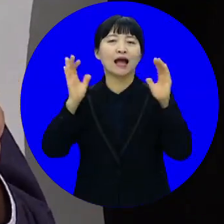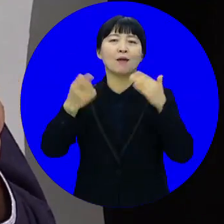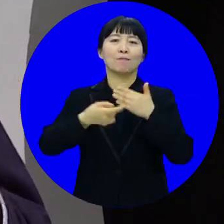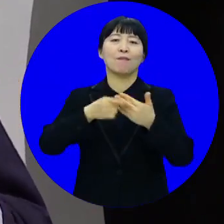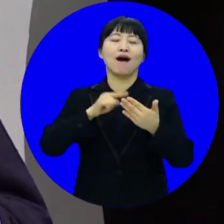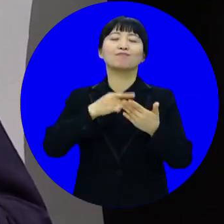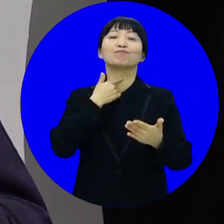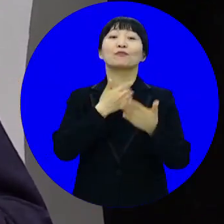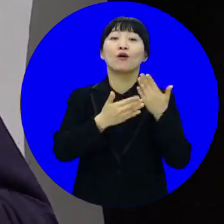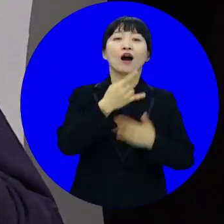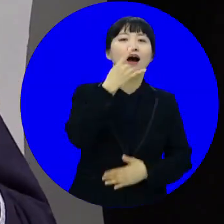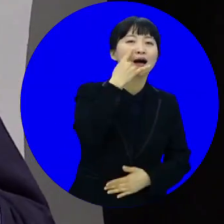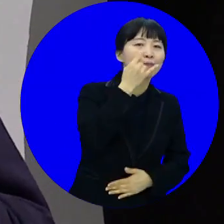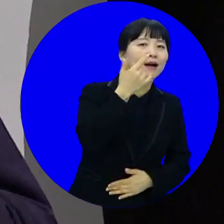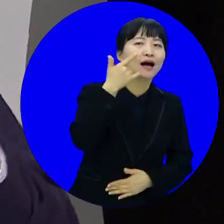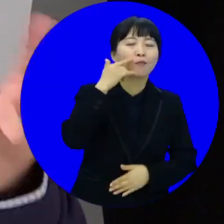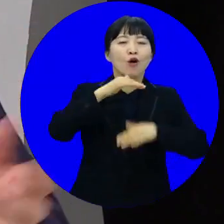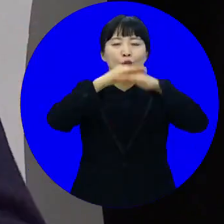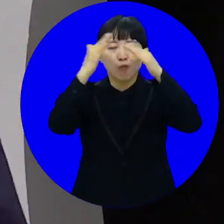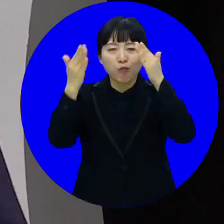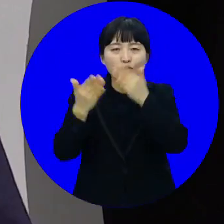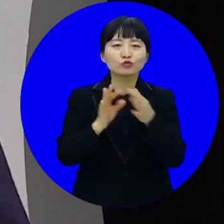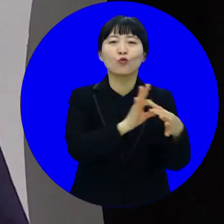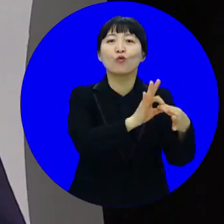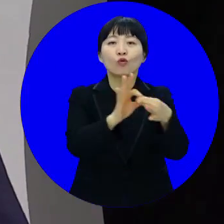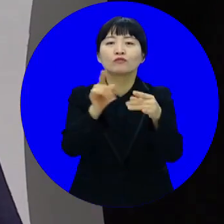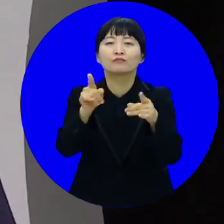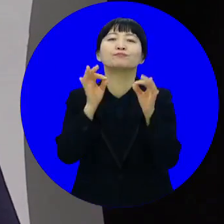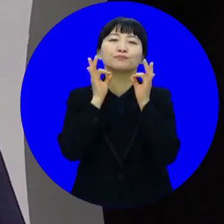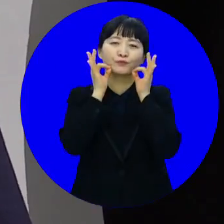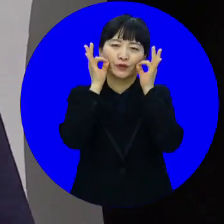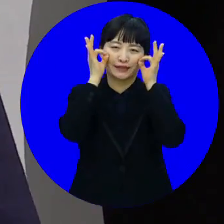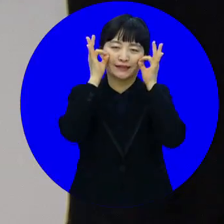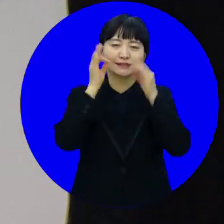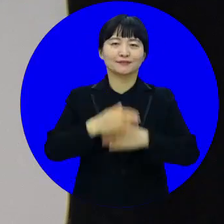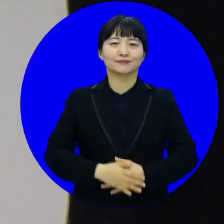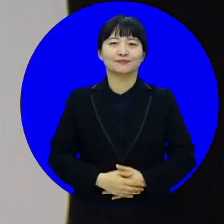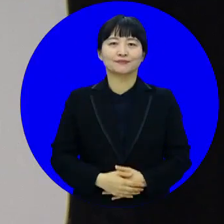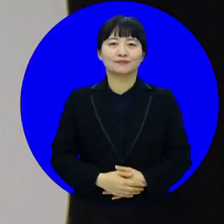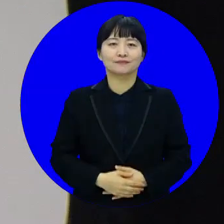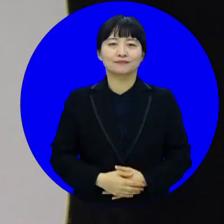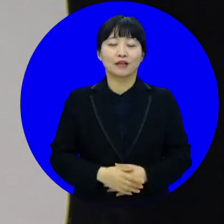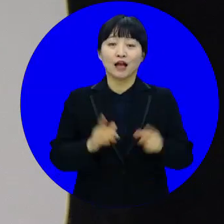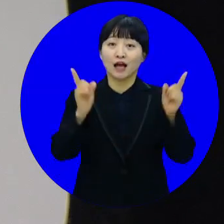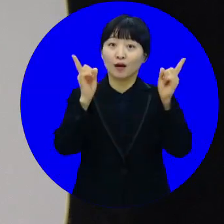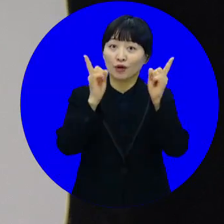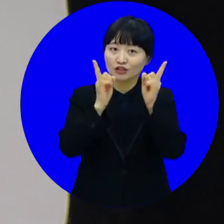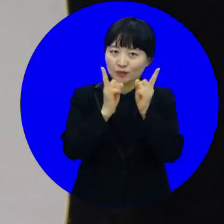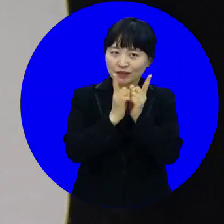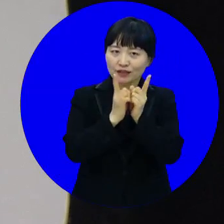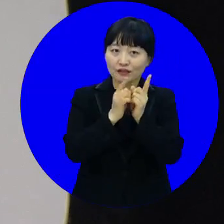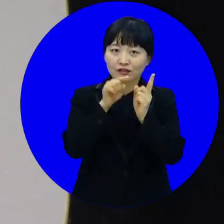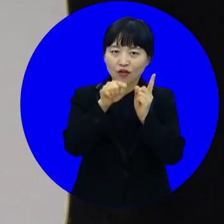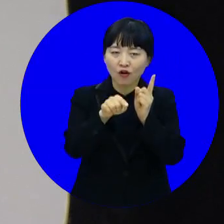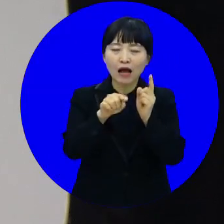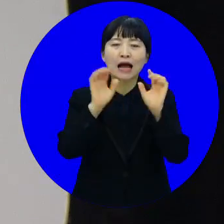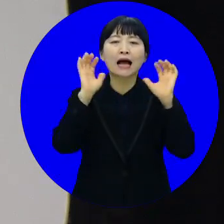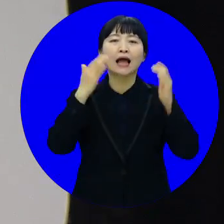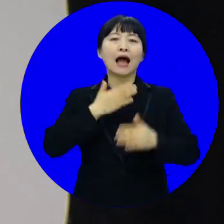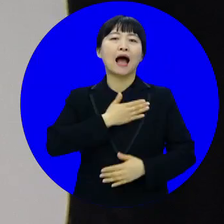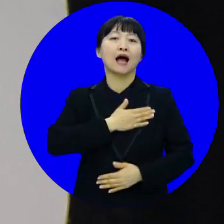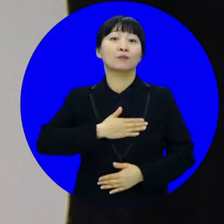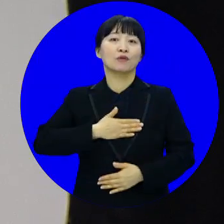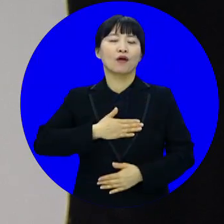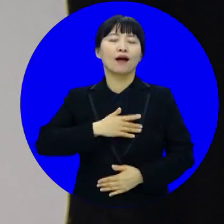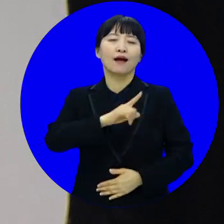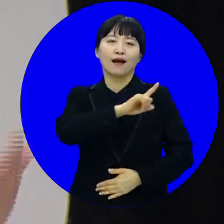아이도 그런 경험들을 엄마와 아빠와 다 공유하려고 노력할 겁니다. 면접 교섭에서는 아이의 감정이 가장